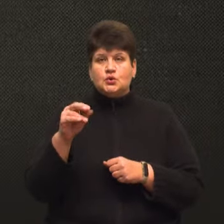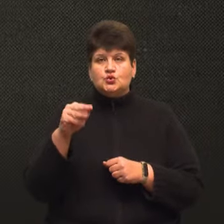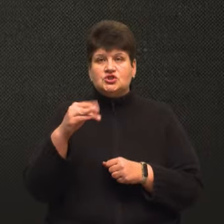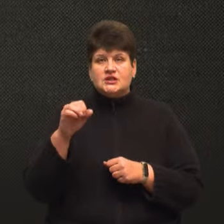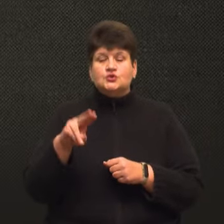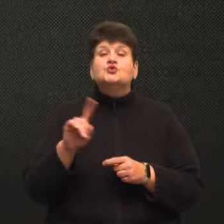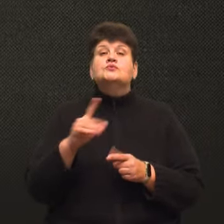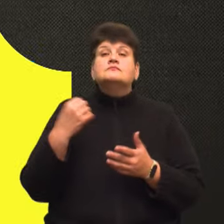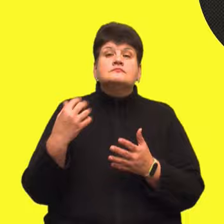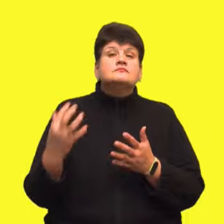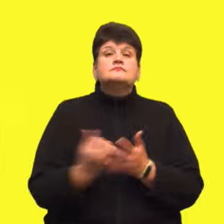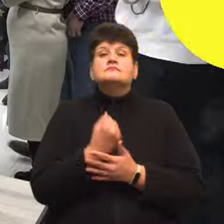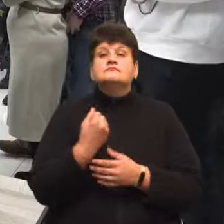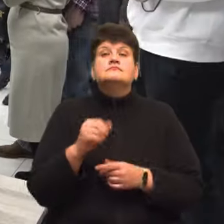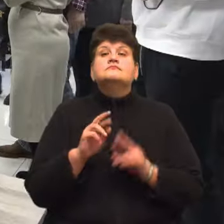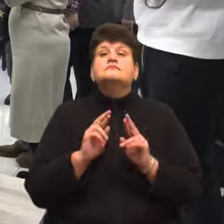здобути